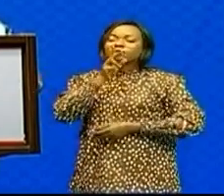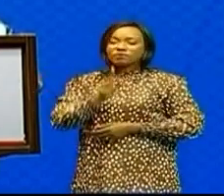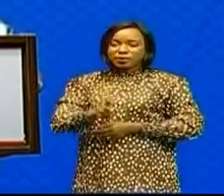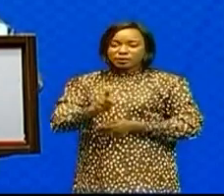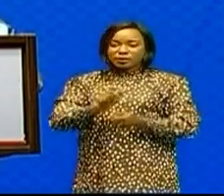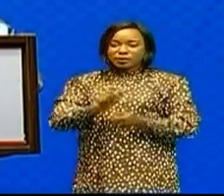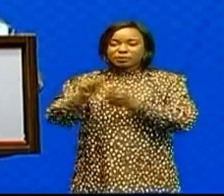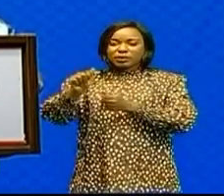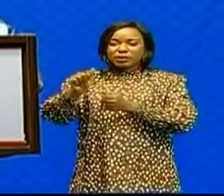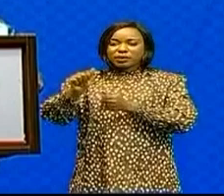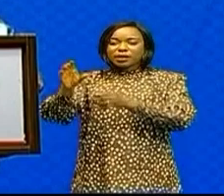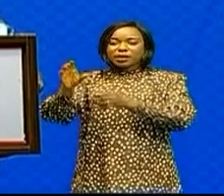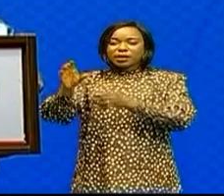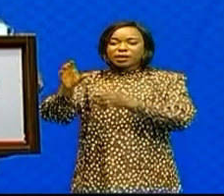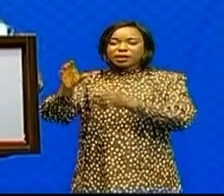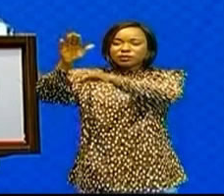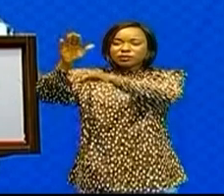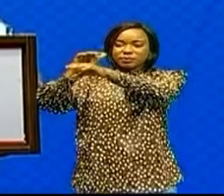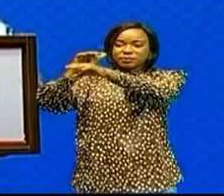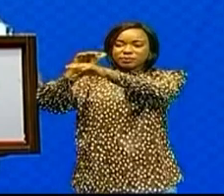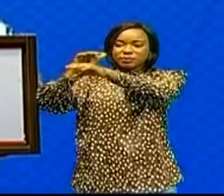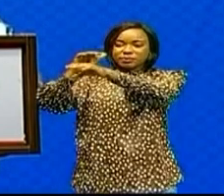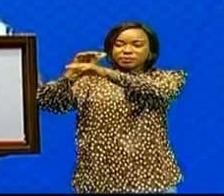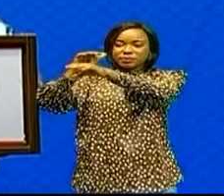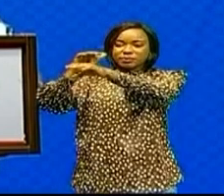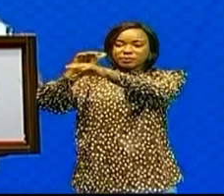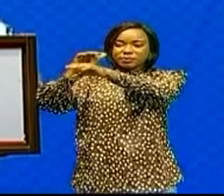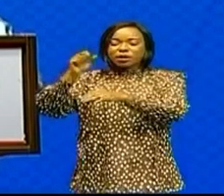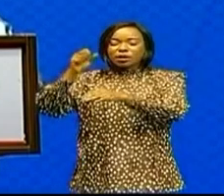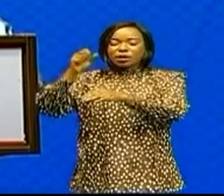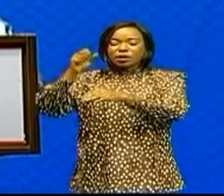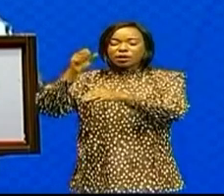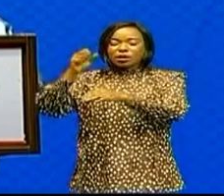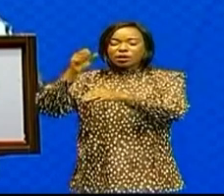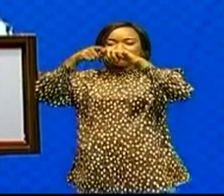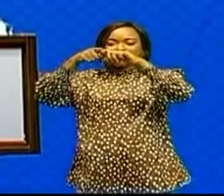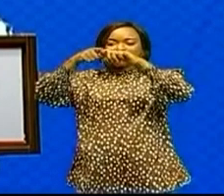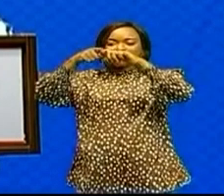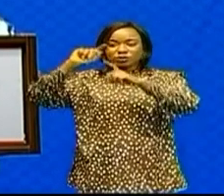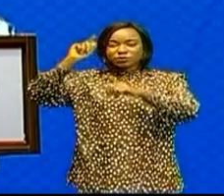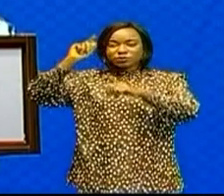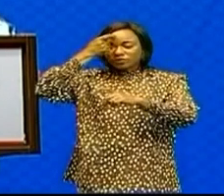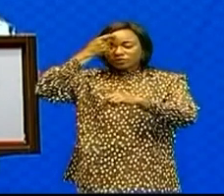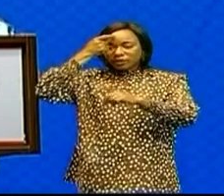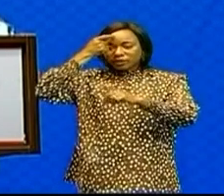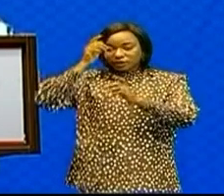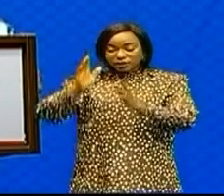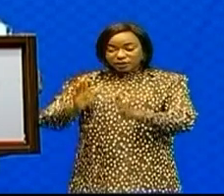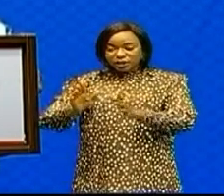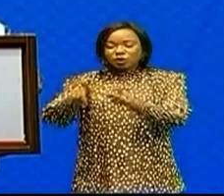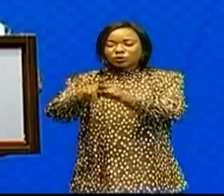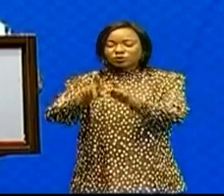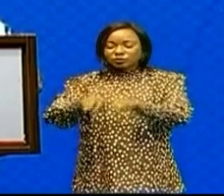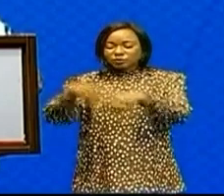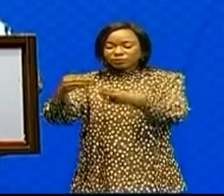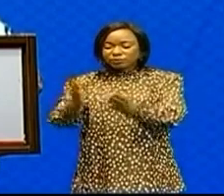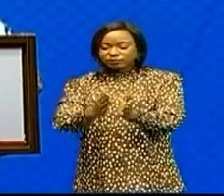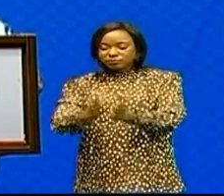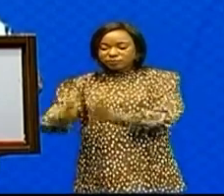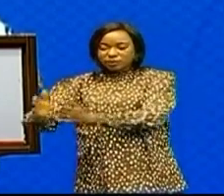Cour d'appel de la province du Sankuru de la destitution de son gouverneur ainsi que les dispositions